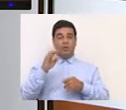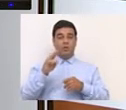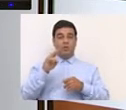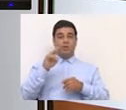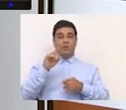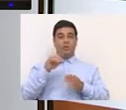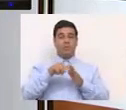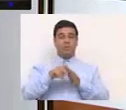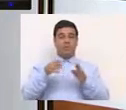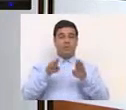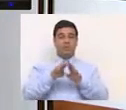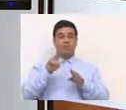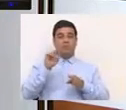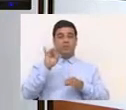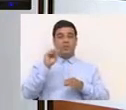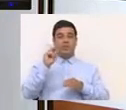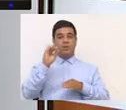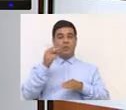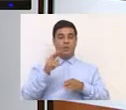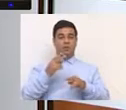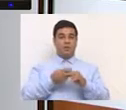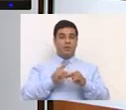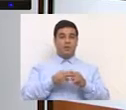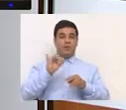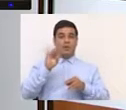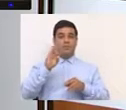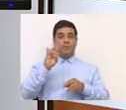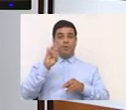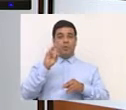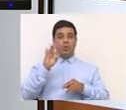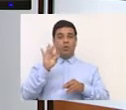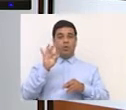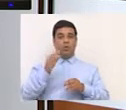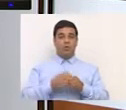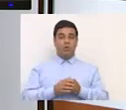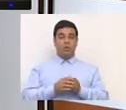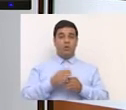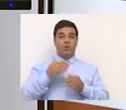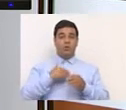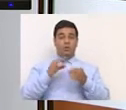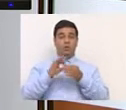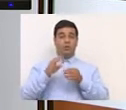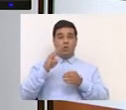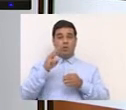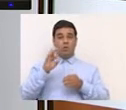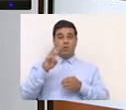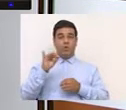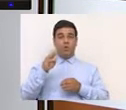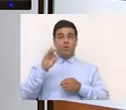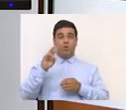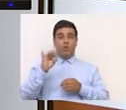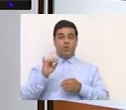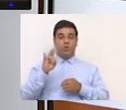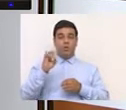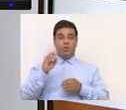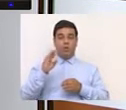причастие. Это уже составное сказуемое, именное. У нас союзы то ли с запятой,